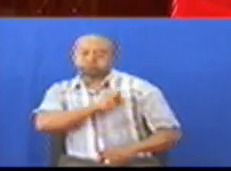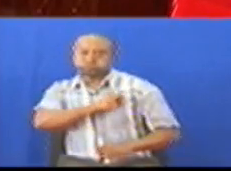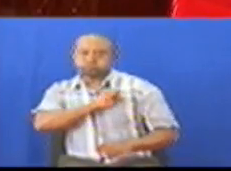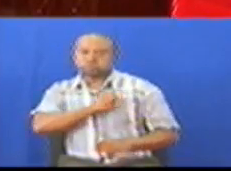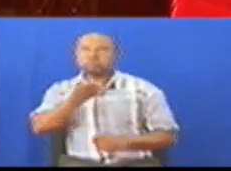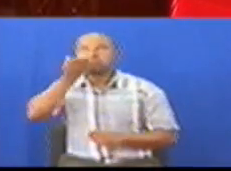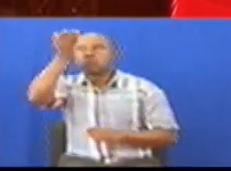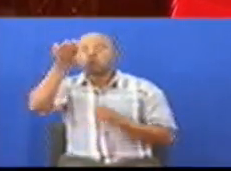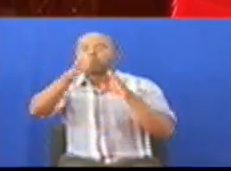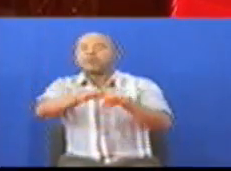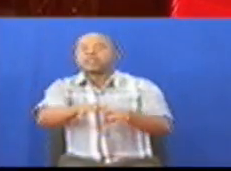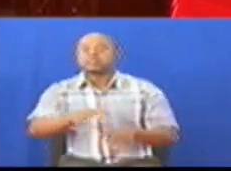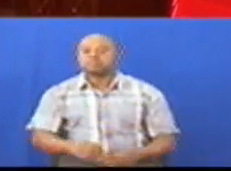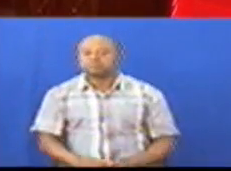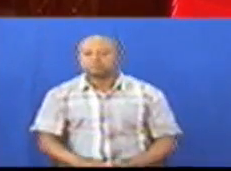Mungu awabariki sana.